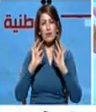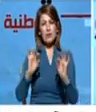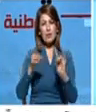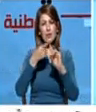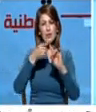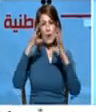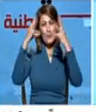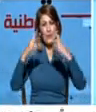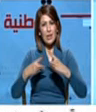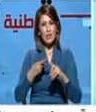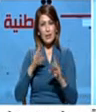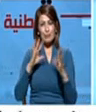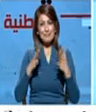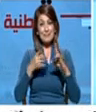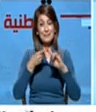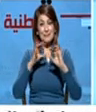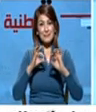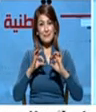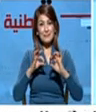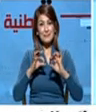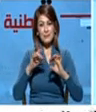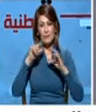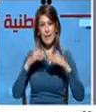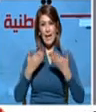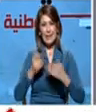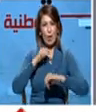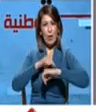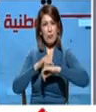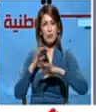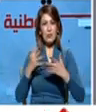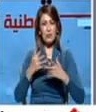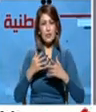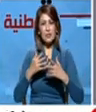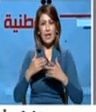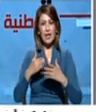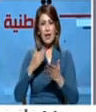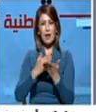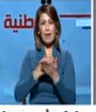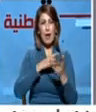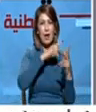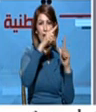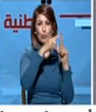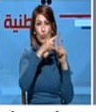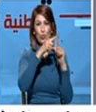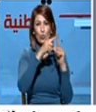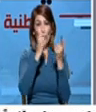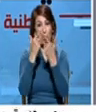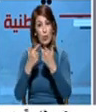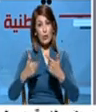انه اللي قاعد ال ال والى حد الان اه تم استخلاصه من نوعين النوع الاول